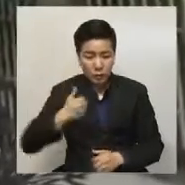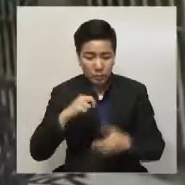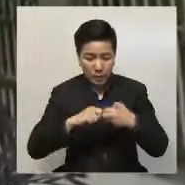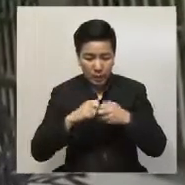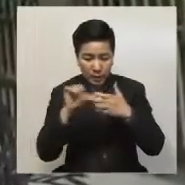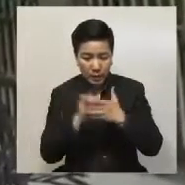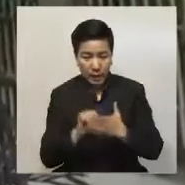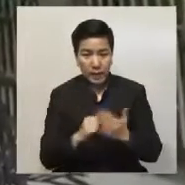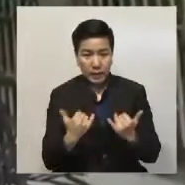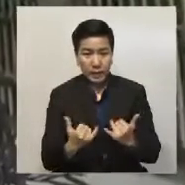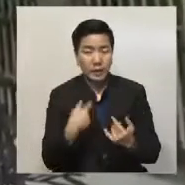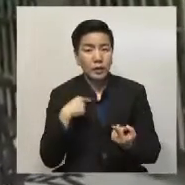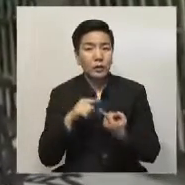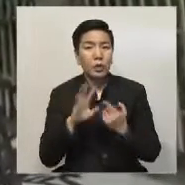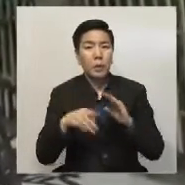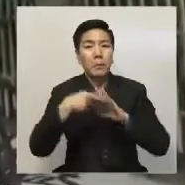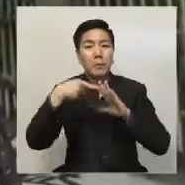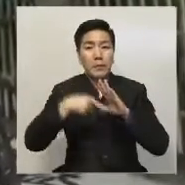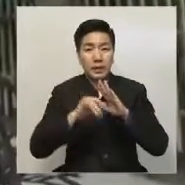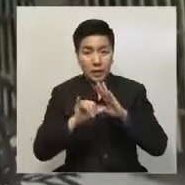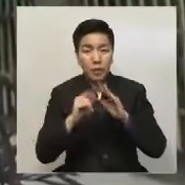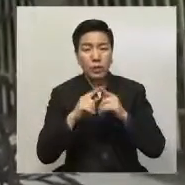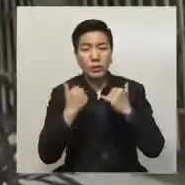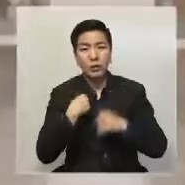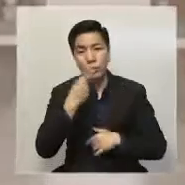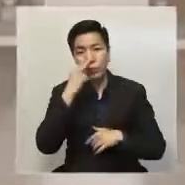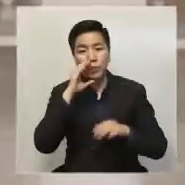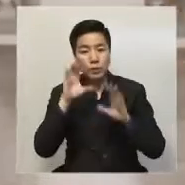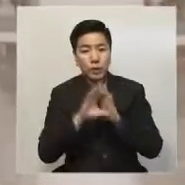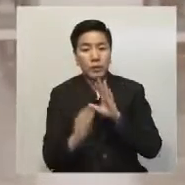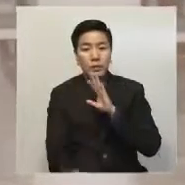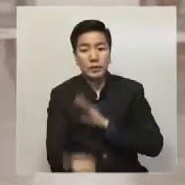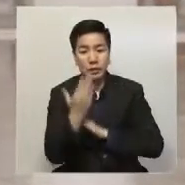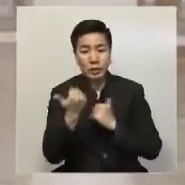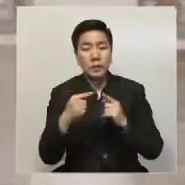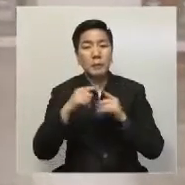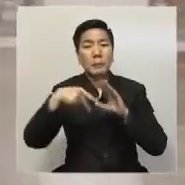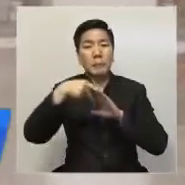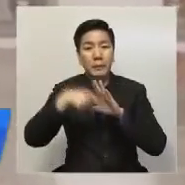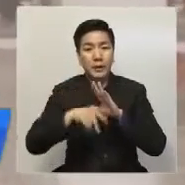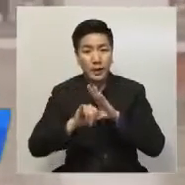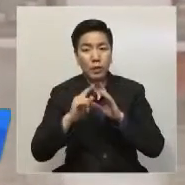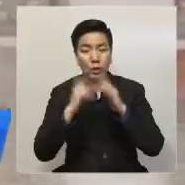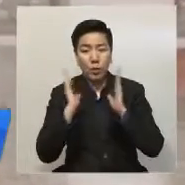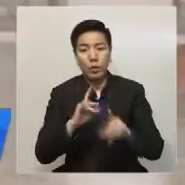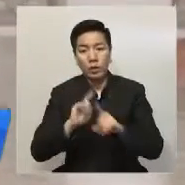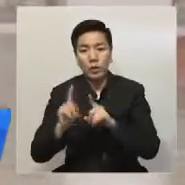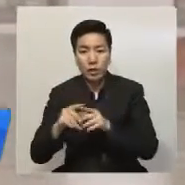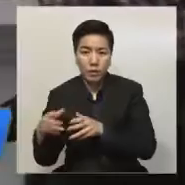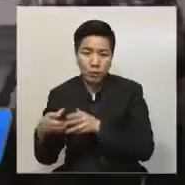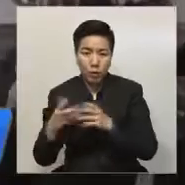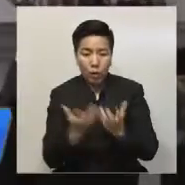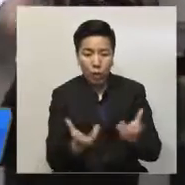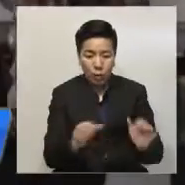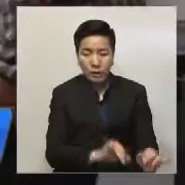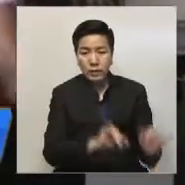ก้ไขปัญหาด้วยค่ะ ส่วนที่จังหวัดพะเยานะคะไปดูภาพกันนะคะเมื่อเช้าที่ผ่านมาเนี่ยค่ะเจ้าหน้าที่ทุกภาคส่วนก็เร่งเข้าไป